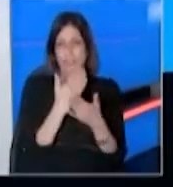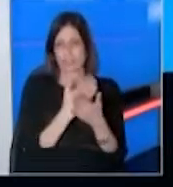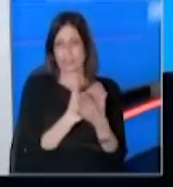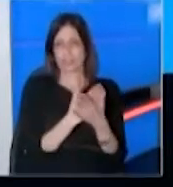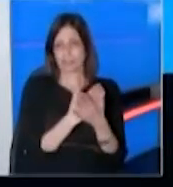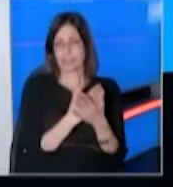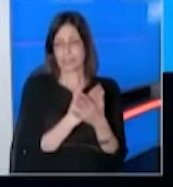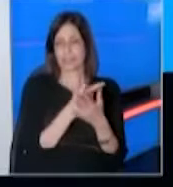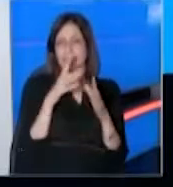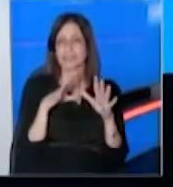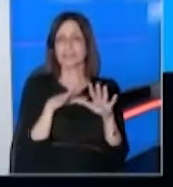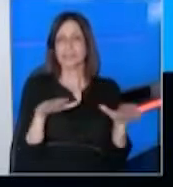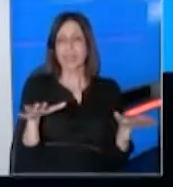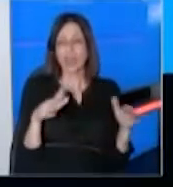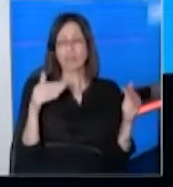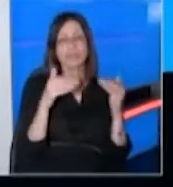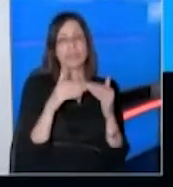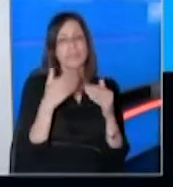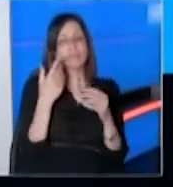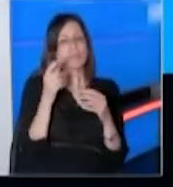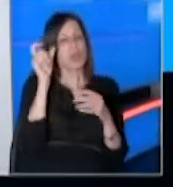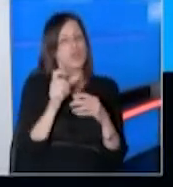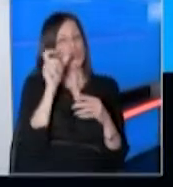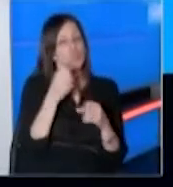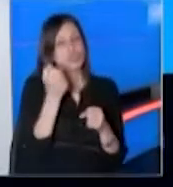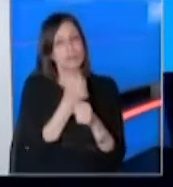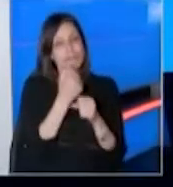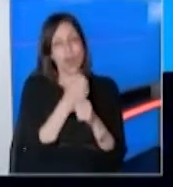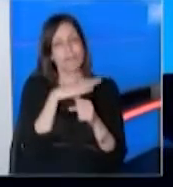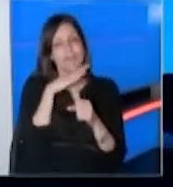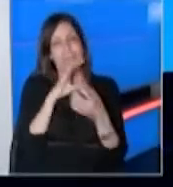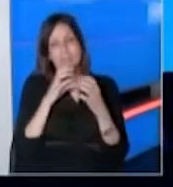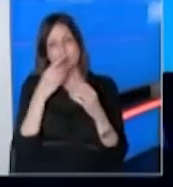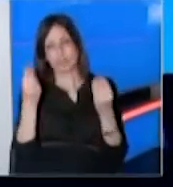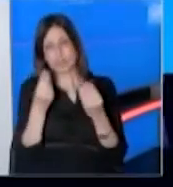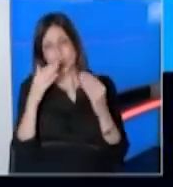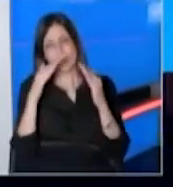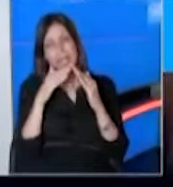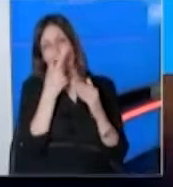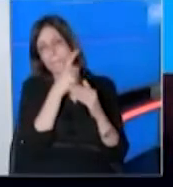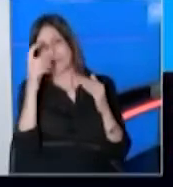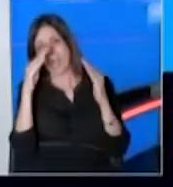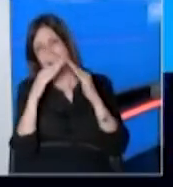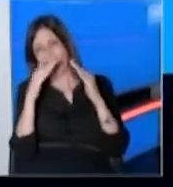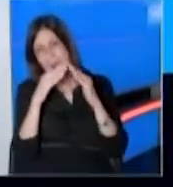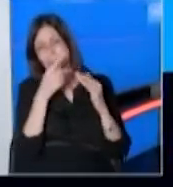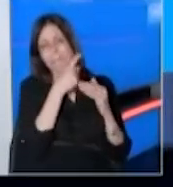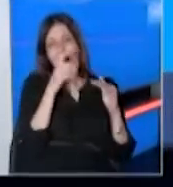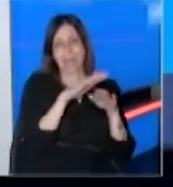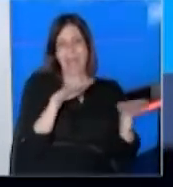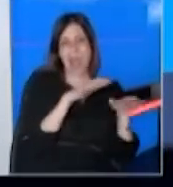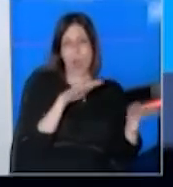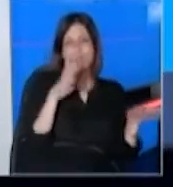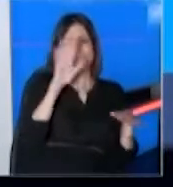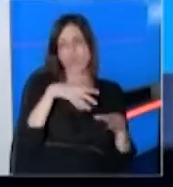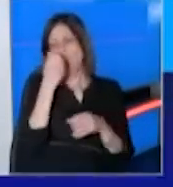נחלות, שימו לב, על פי איוש בפועל. מה זה איוש בפועל? מספיק שבקיבוץ מסוים יגורו 100 בתי אב, 100 נחלות. אוקיי, אני רוצה עכשיו... בין